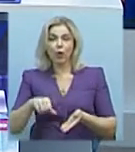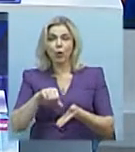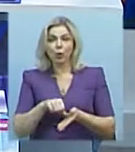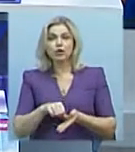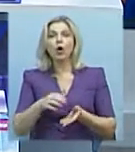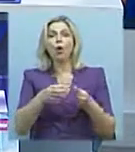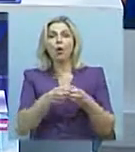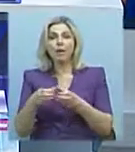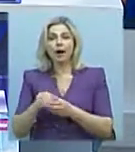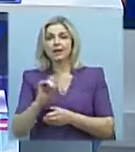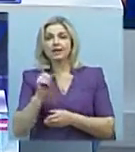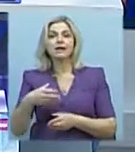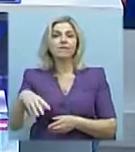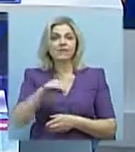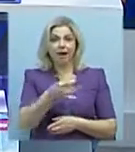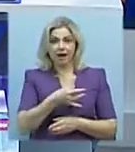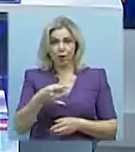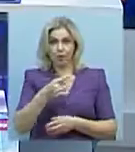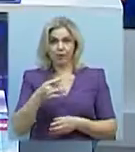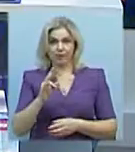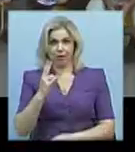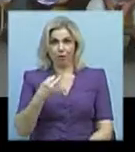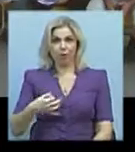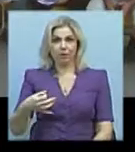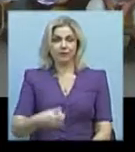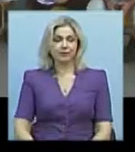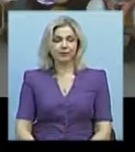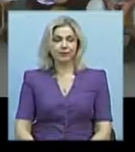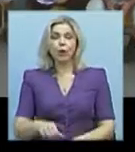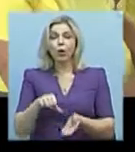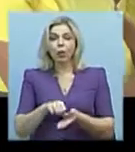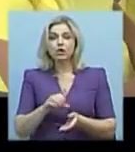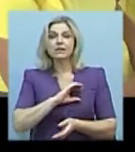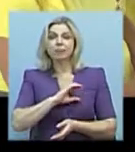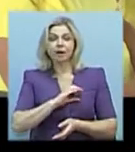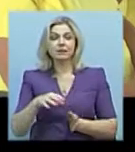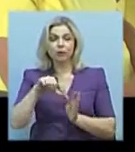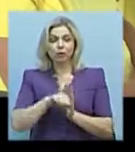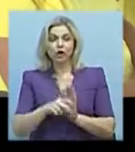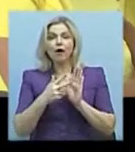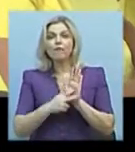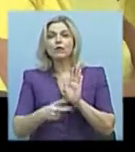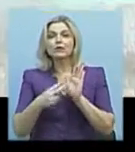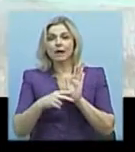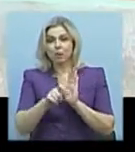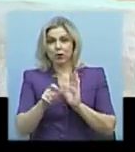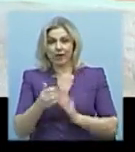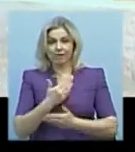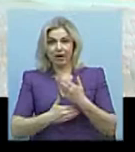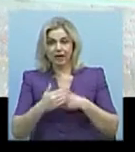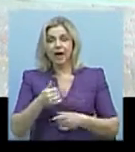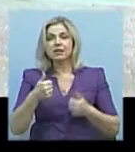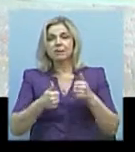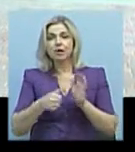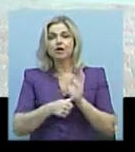взяли команди зі всіх районів області. Участь у спартакіаді взяли 87 людей з інвалідністю. Змагалися у